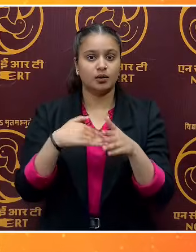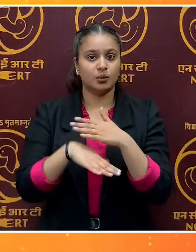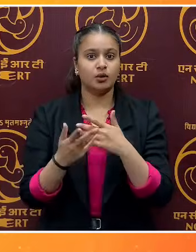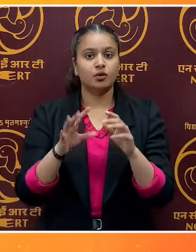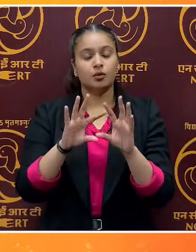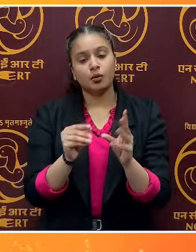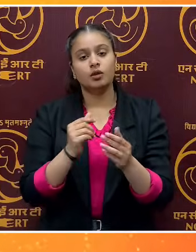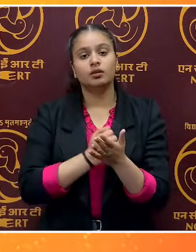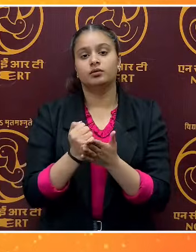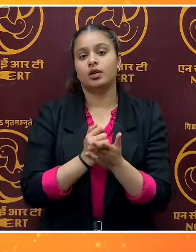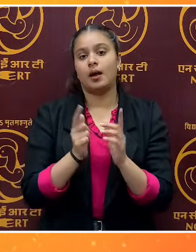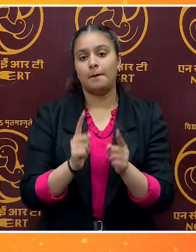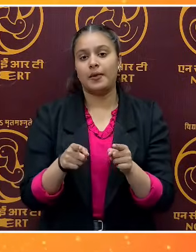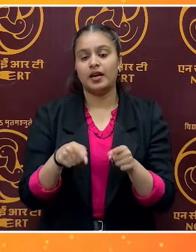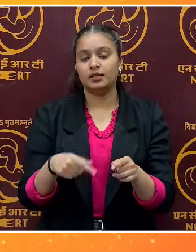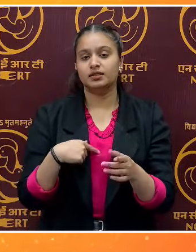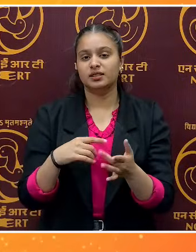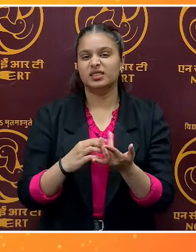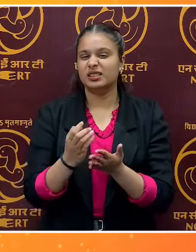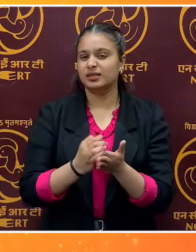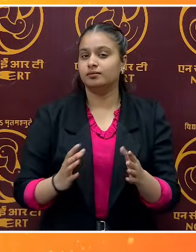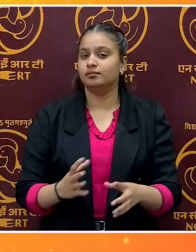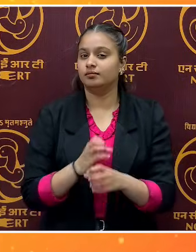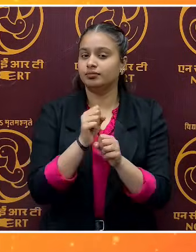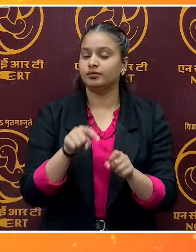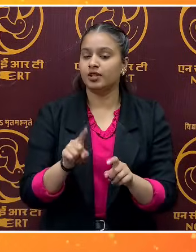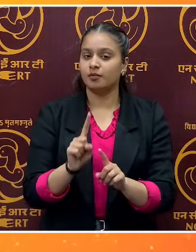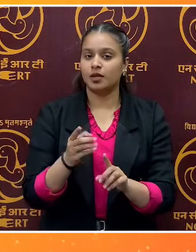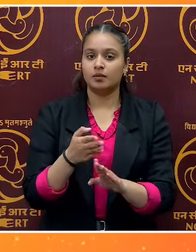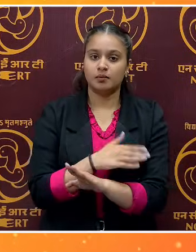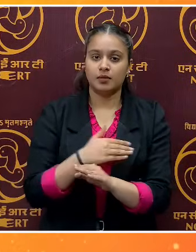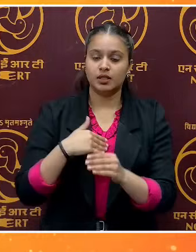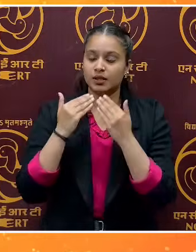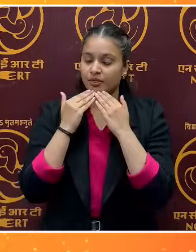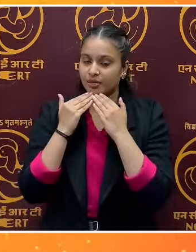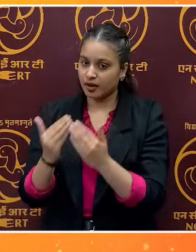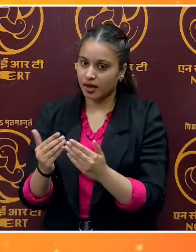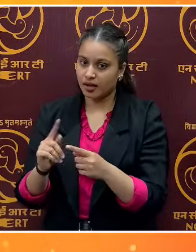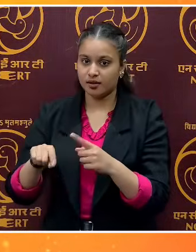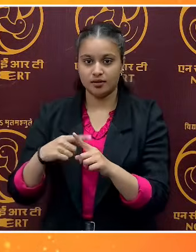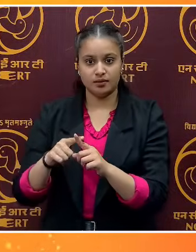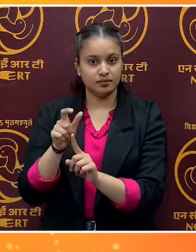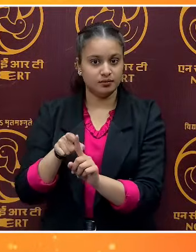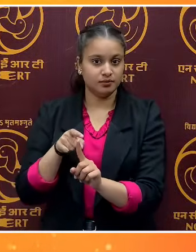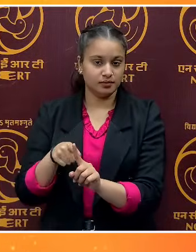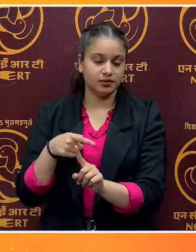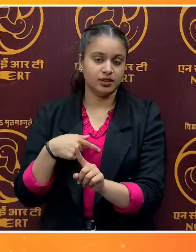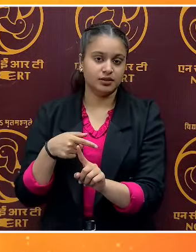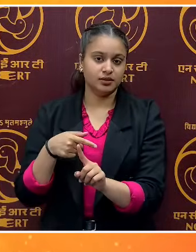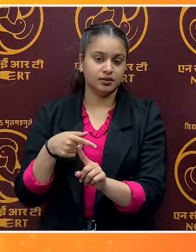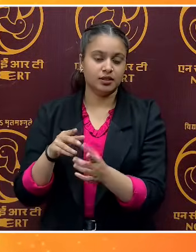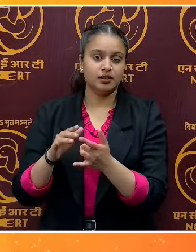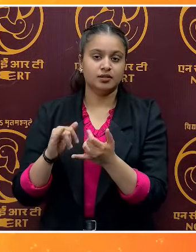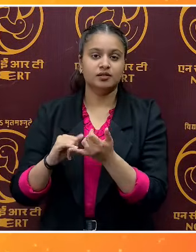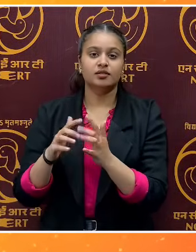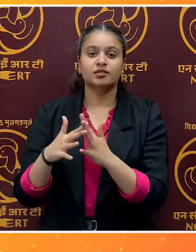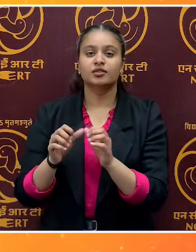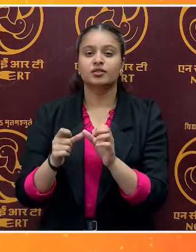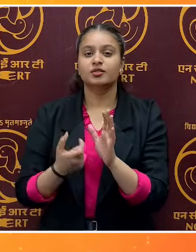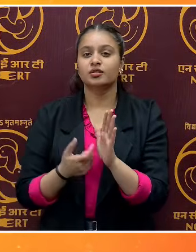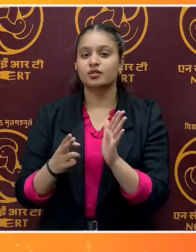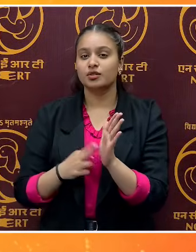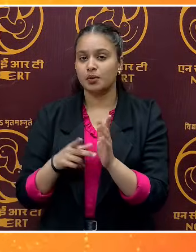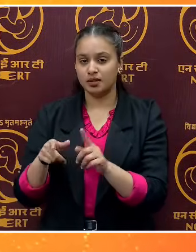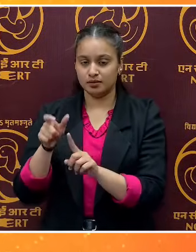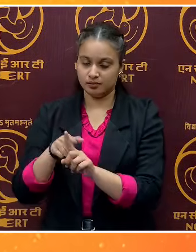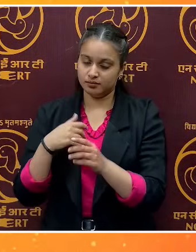ज़रूर ये सब try करें. It's time for me to wrap up this session, but before that, let me thank our experts. Thank you so very much, Swanata ma'am. Yes,